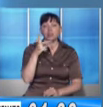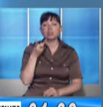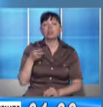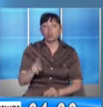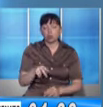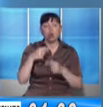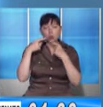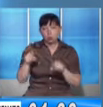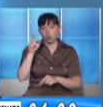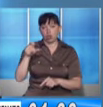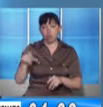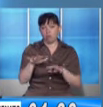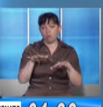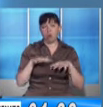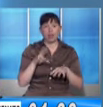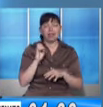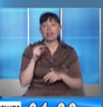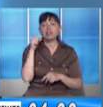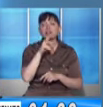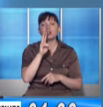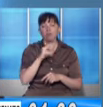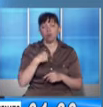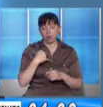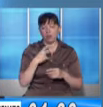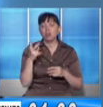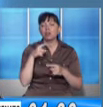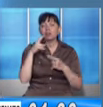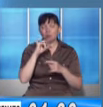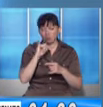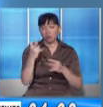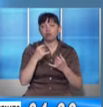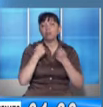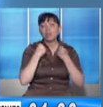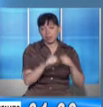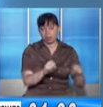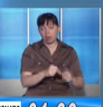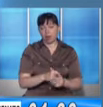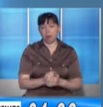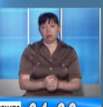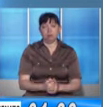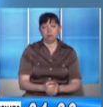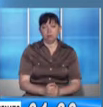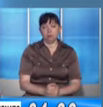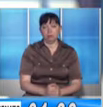iulie alți oameni în Parlament decât cei de care vrem să scăpăm atât de mult prin aceste alegeri anticipate.